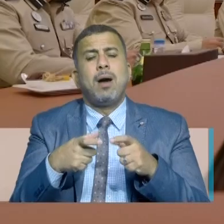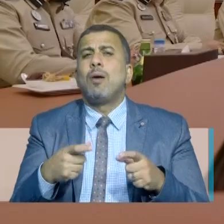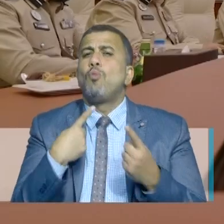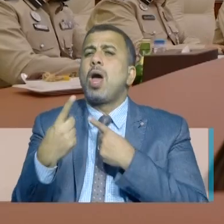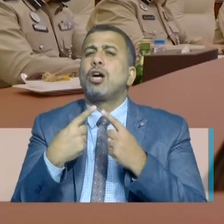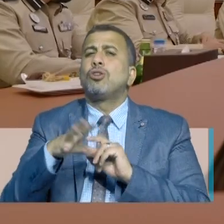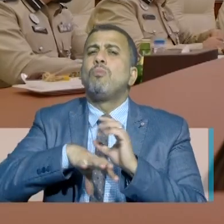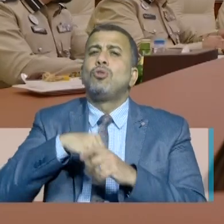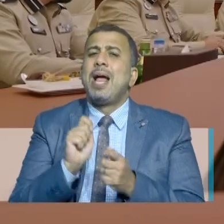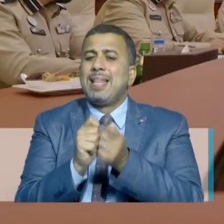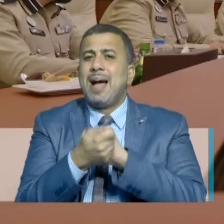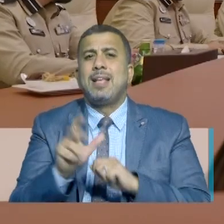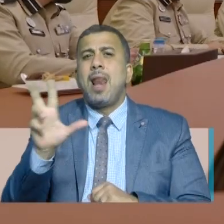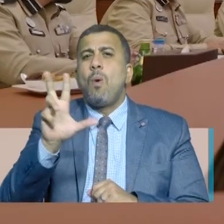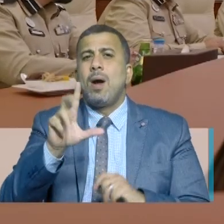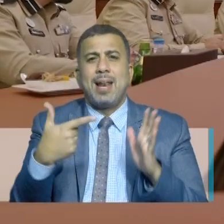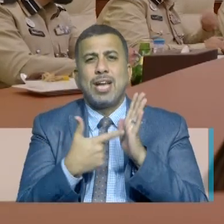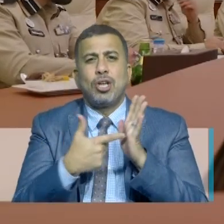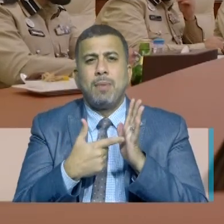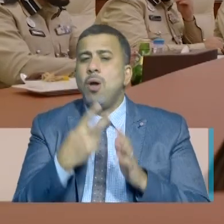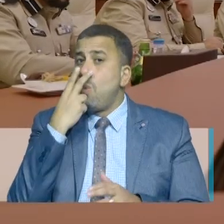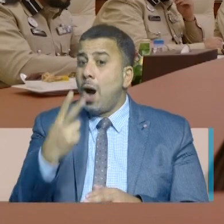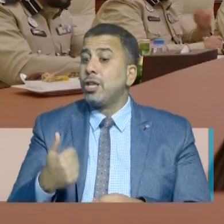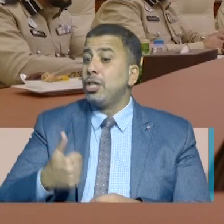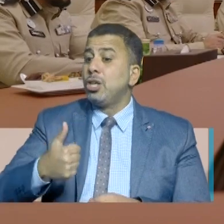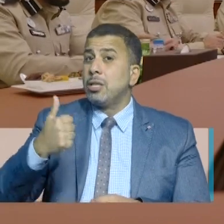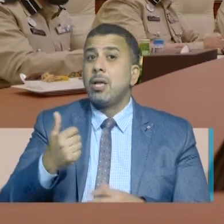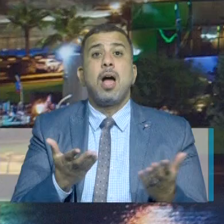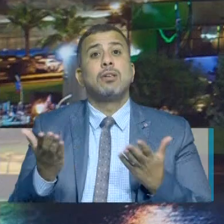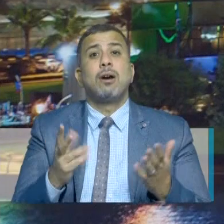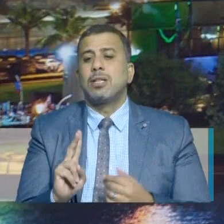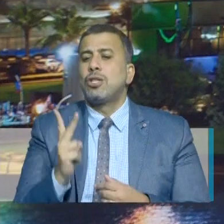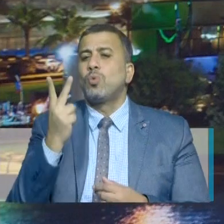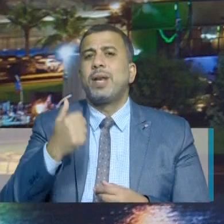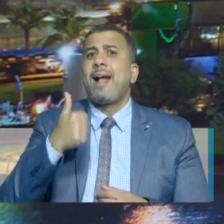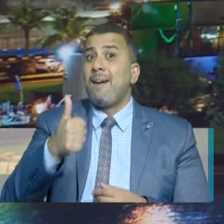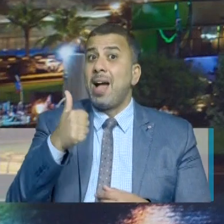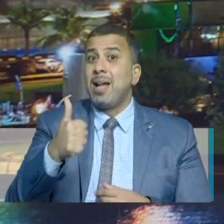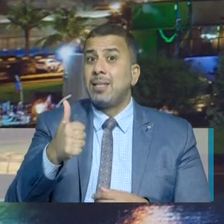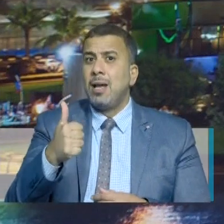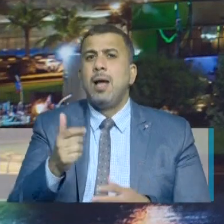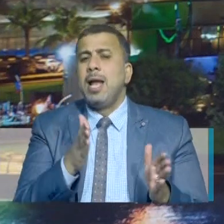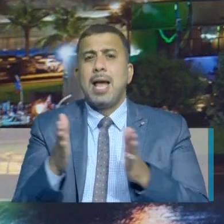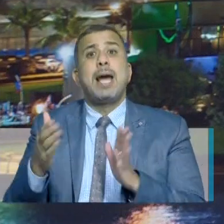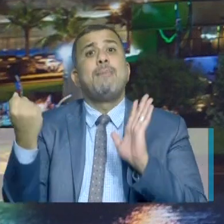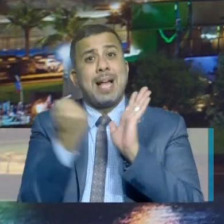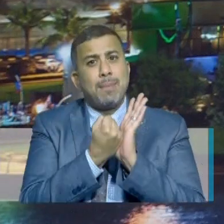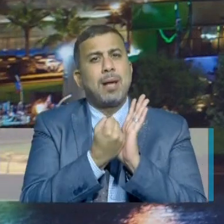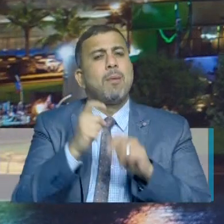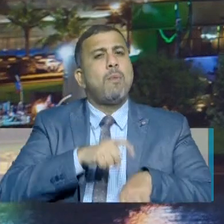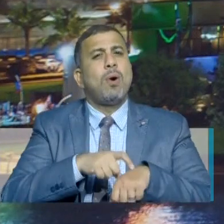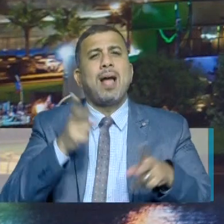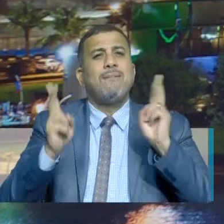خلال الاجتماع مناقشه مشروع تعديل لوائح الاكاديميه وعرض انجازات اداره تطوير الكفاءات الى جانب